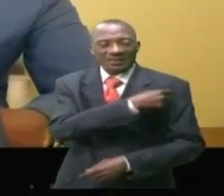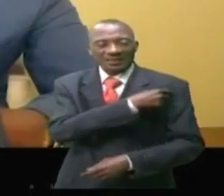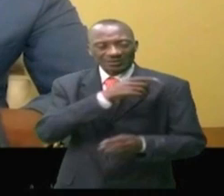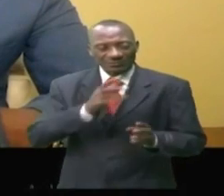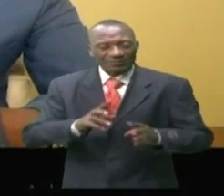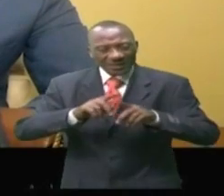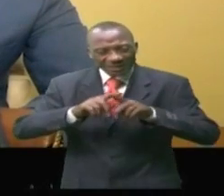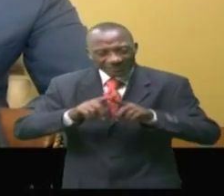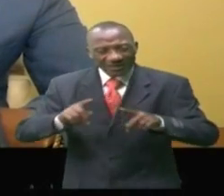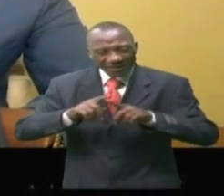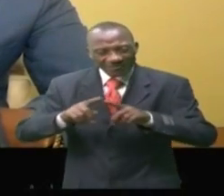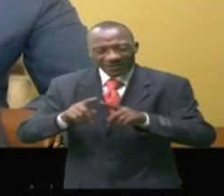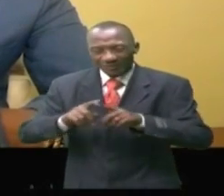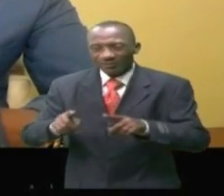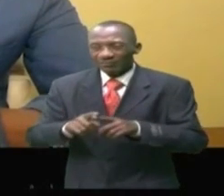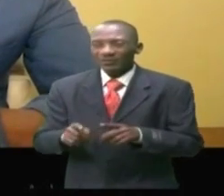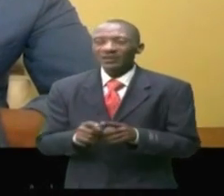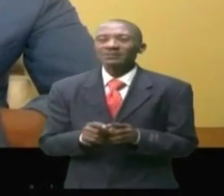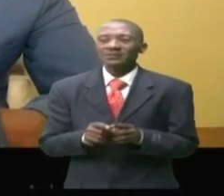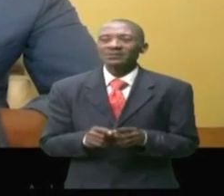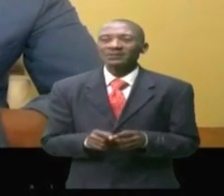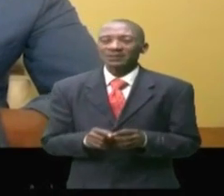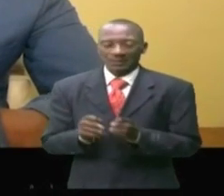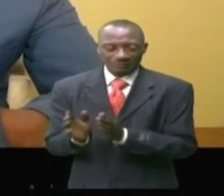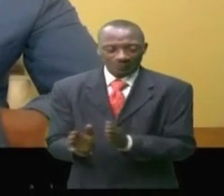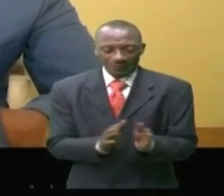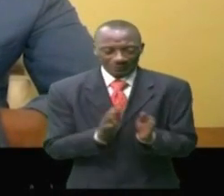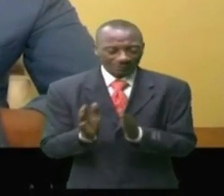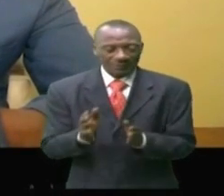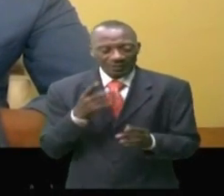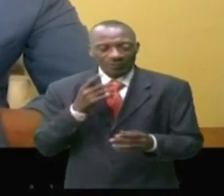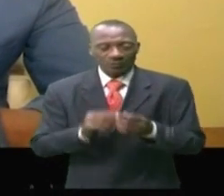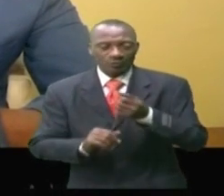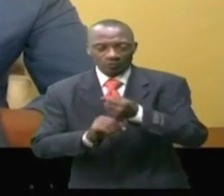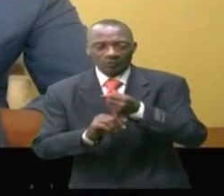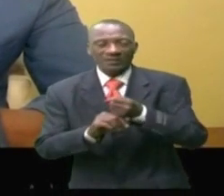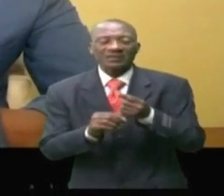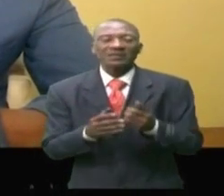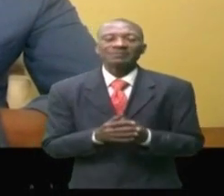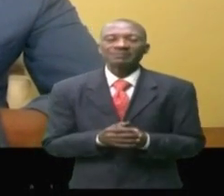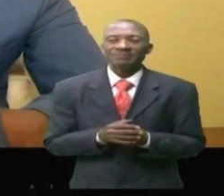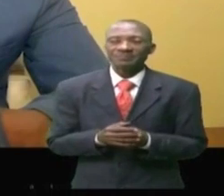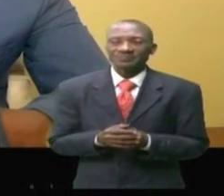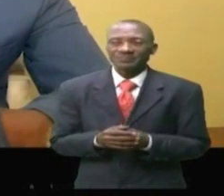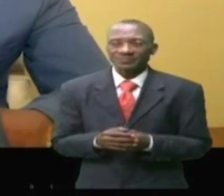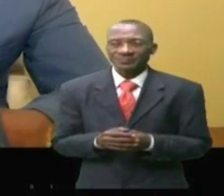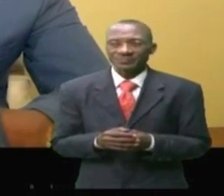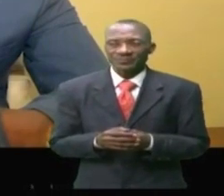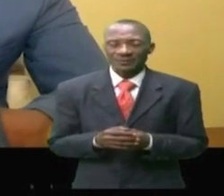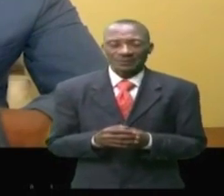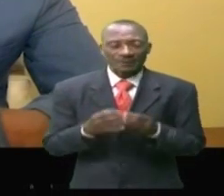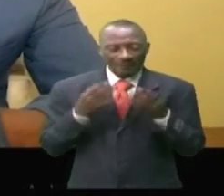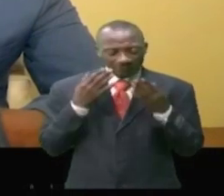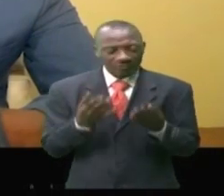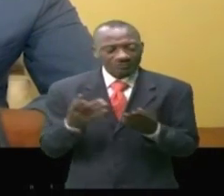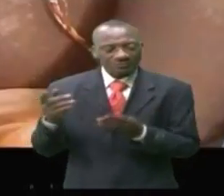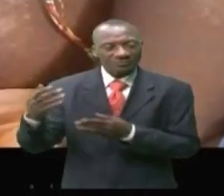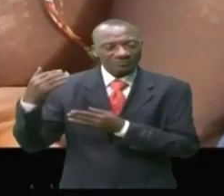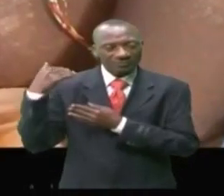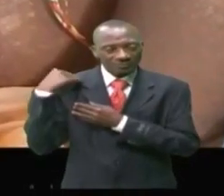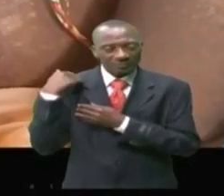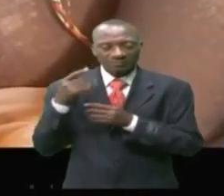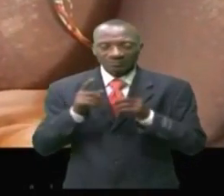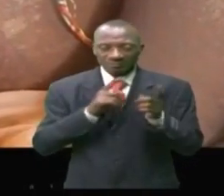comme je l'ai dit, avec la rentrée scolaire, parce que l'épidémie sévit encore dans la province, qui attaque plus particulièrement les enfants de 6 à 15